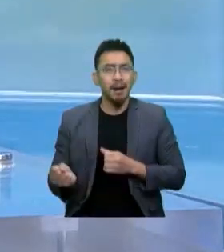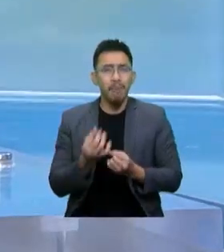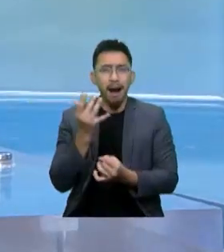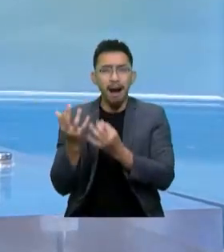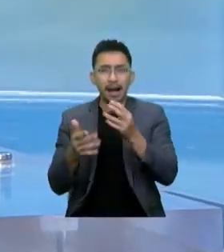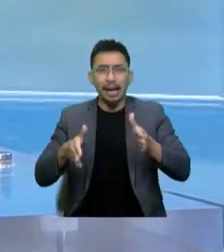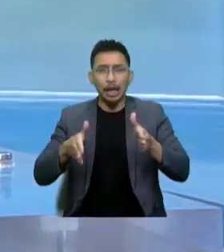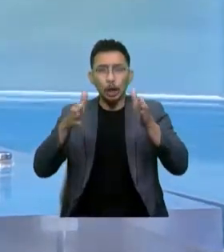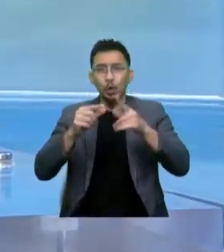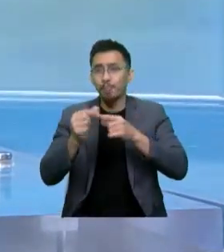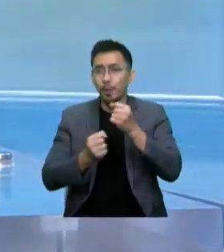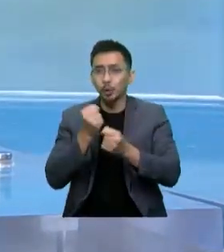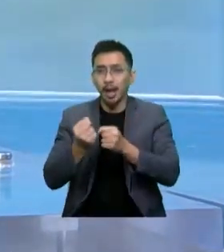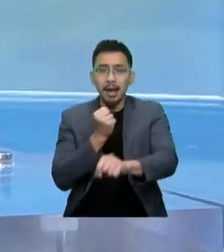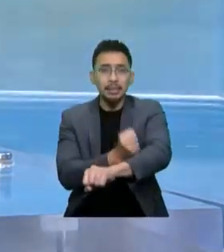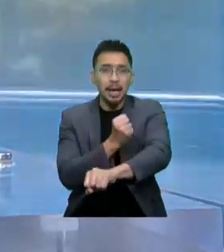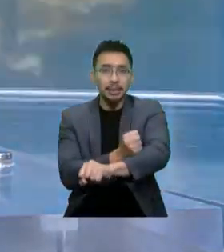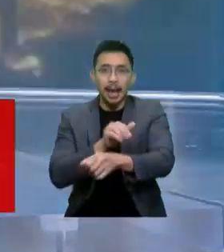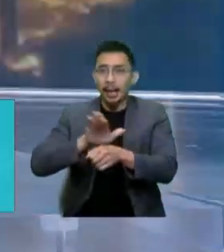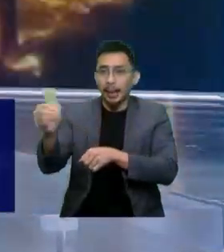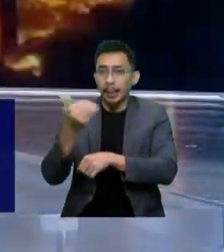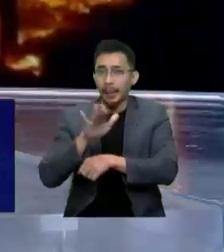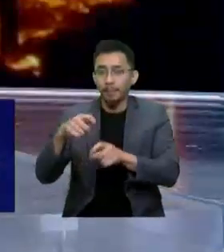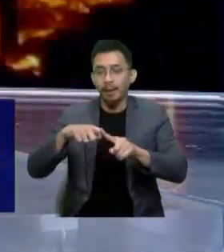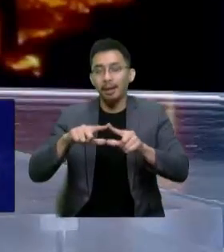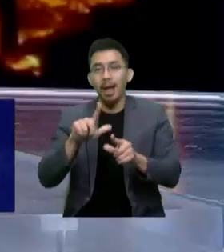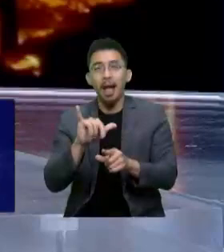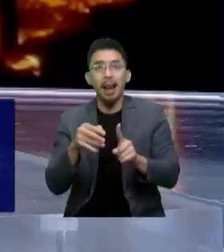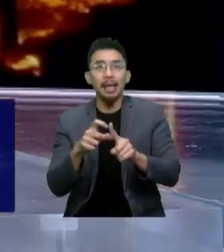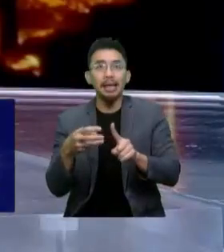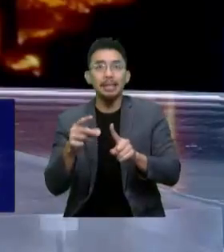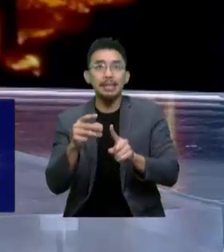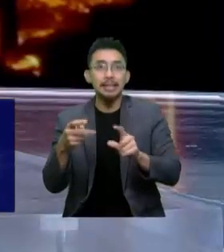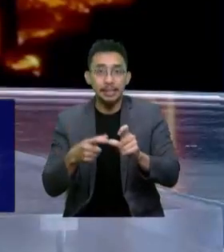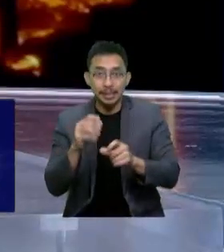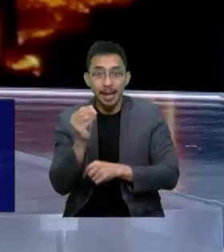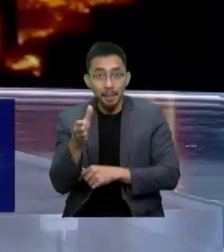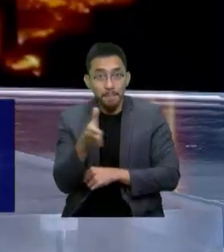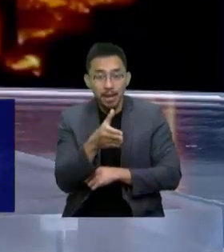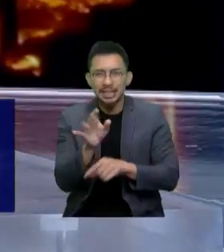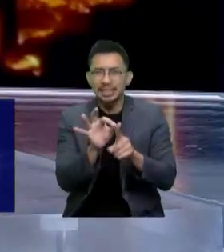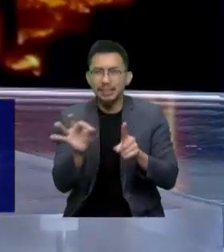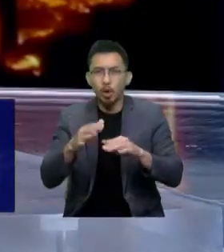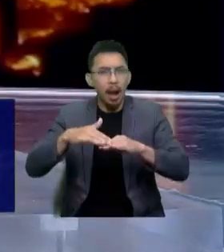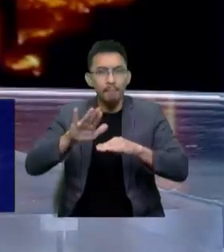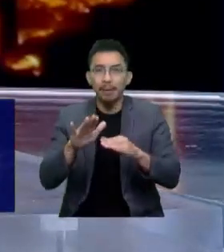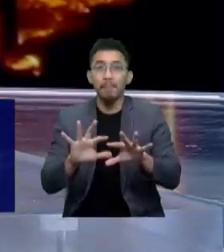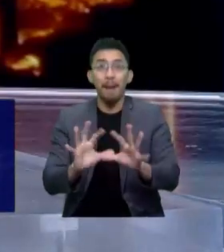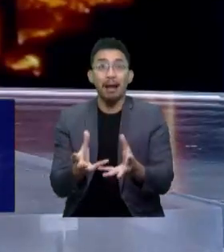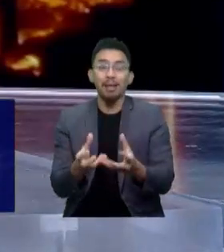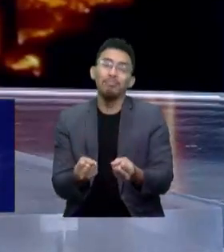pemirsa kebakaran menghanguskan gudang perusahaan jasa ekspedisi di Kalideres Jakarta Barat ribuan paket barang ludes